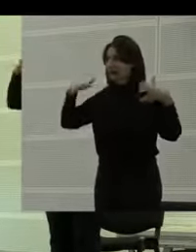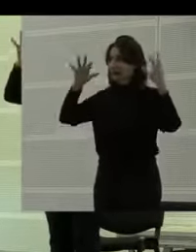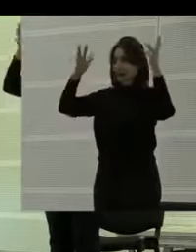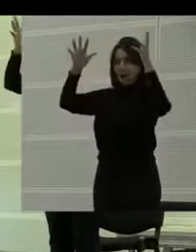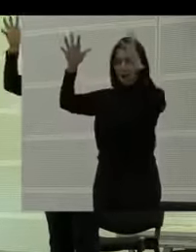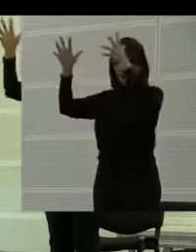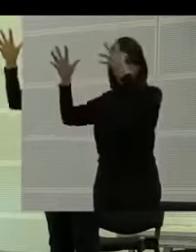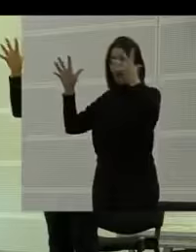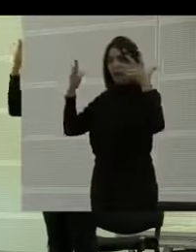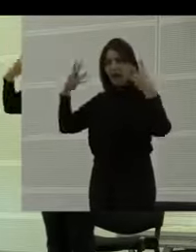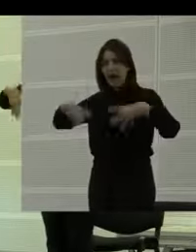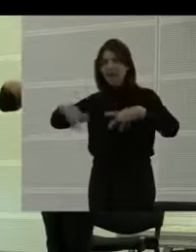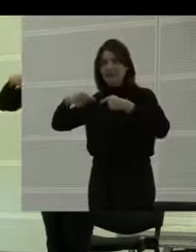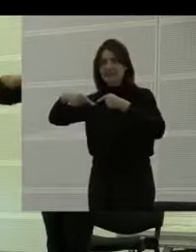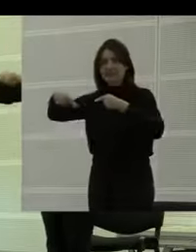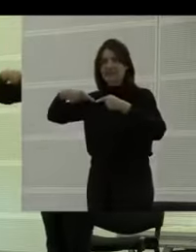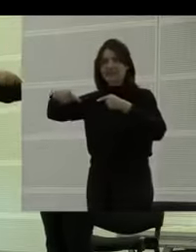succedono.